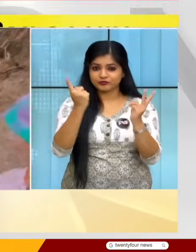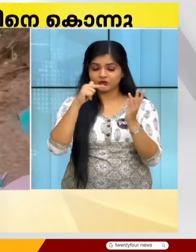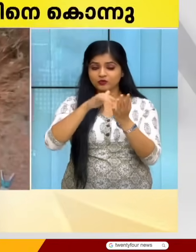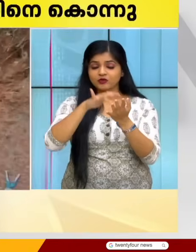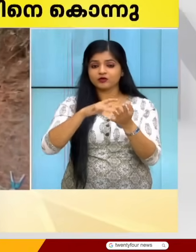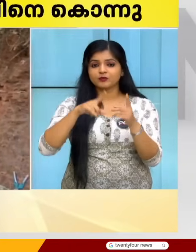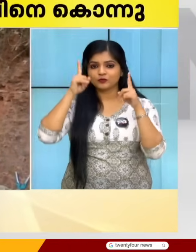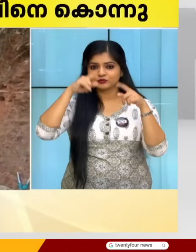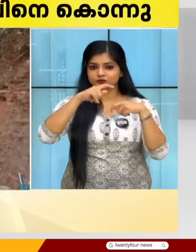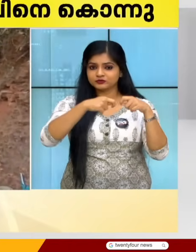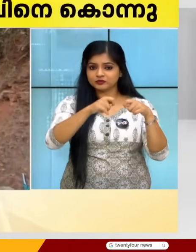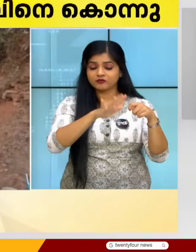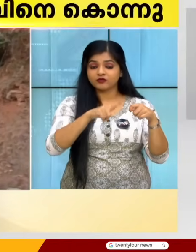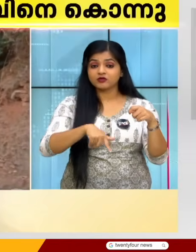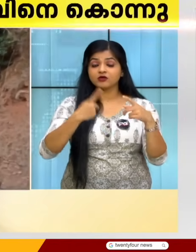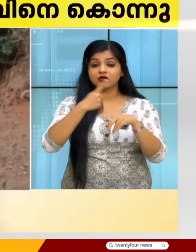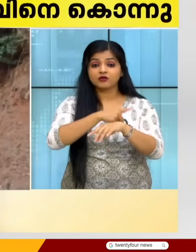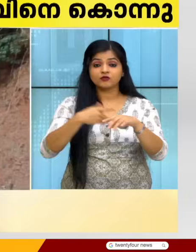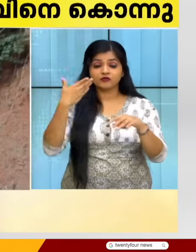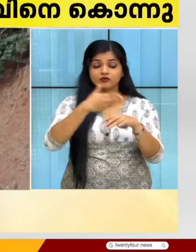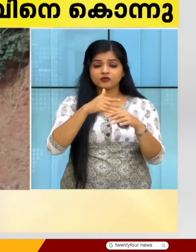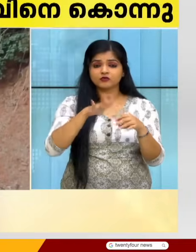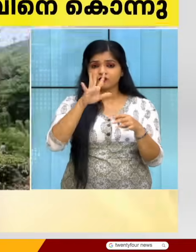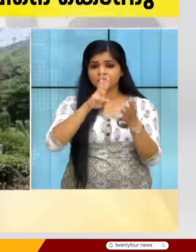കടുവയുടെ ആക്രമണം ഉണ്ടായത്. ഈ കടുവ പശുക്കിടാവിന് 5 മീറ്റർ